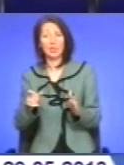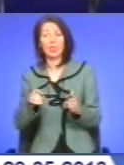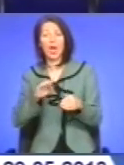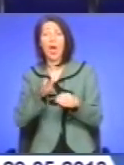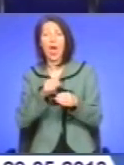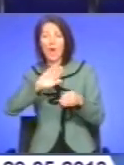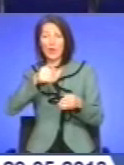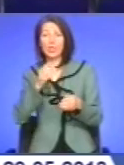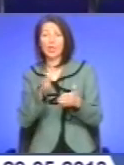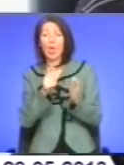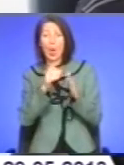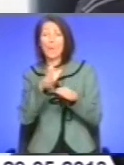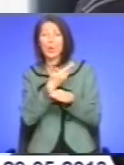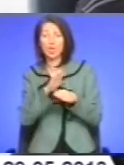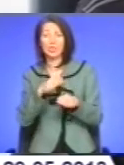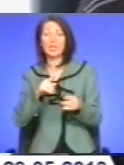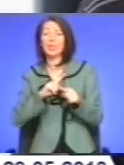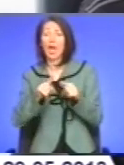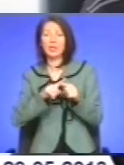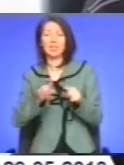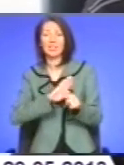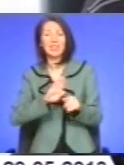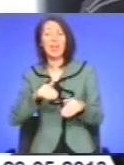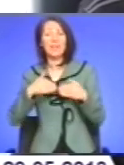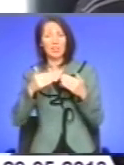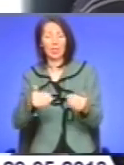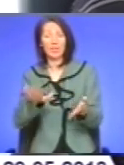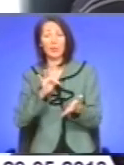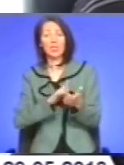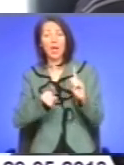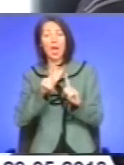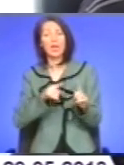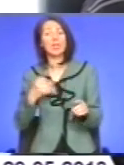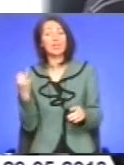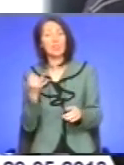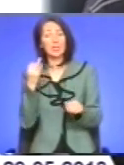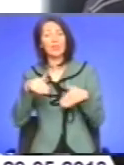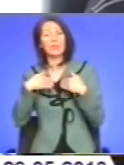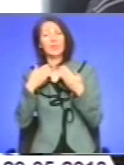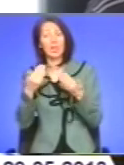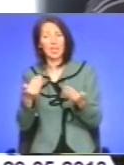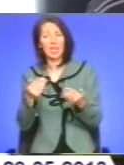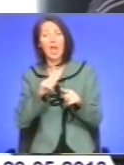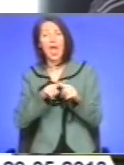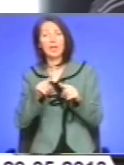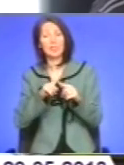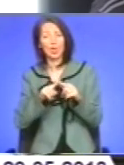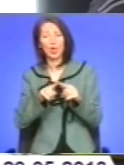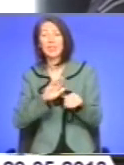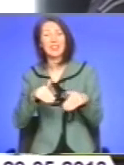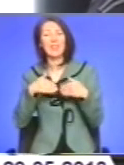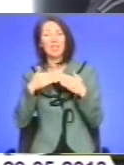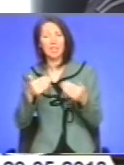та невідкладні. Міська влада, як ніхто, зацікавлені в наданні екстреної і